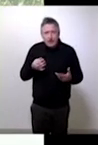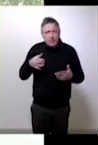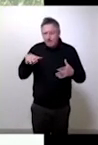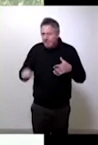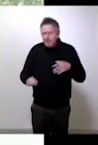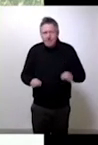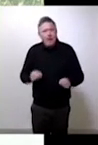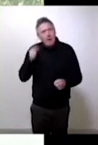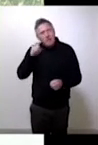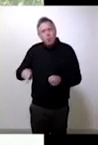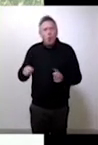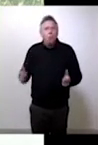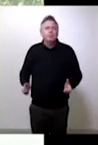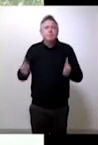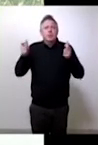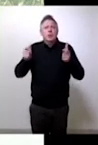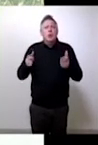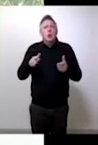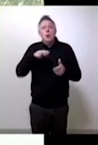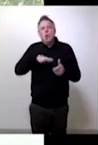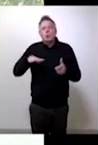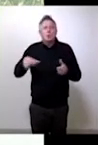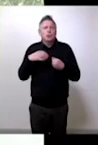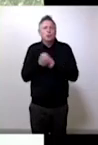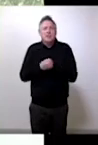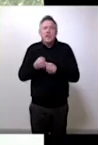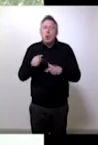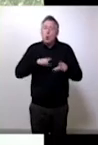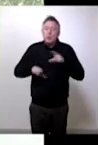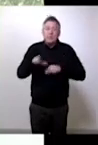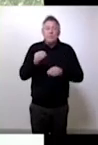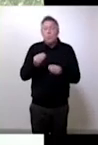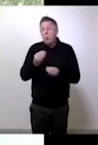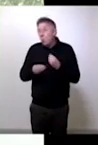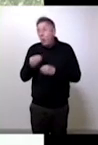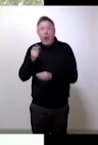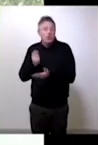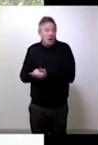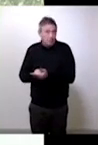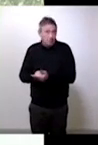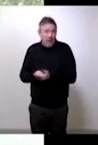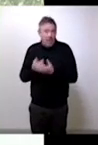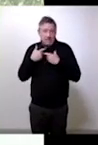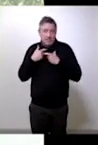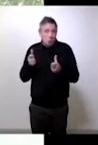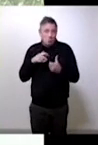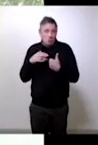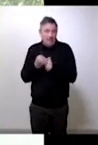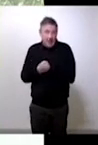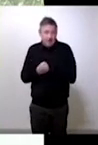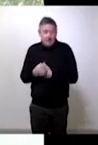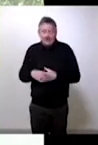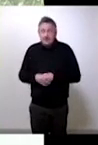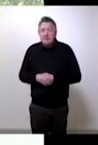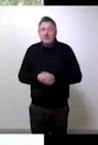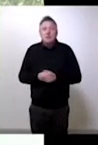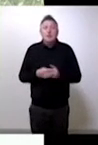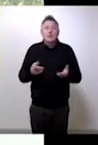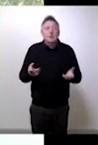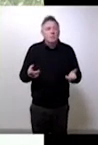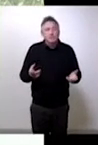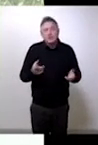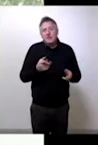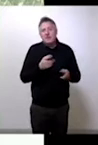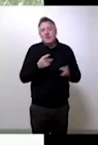social, tant en locatif qu'en accession. Et effectivement, comme le rappelait dans la séquence